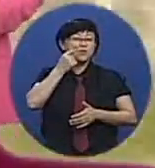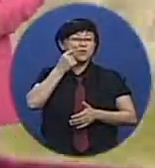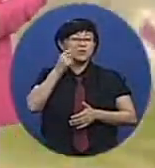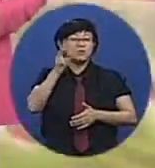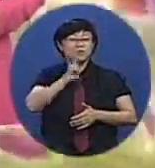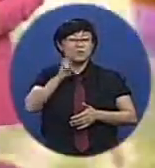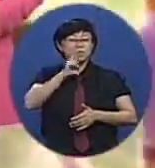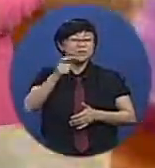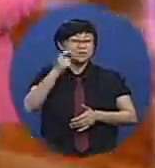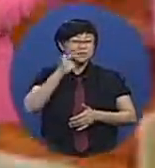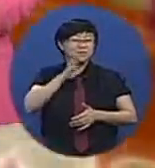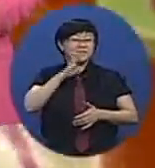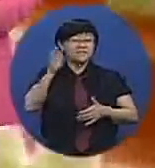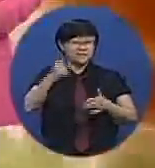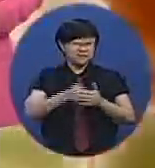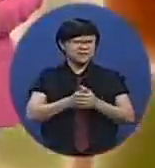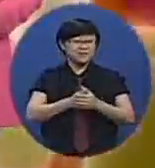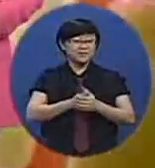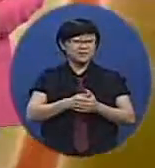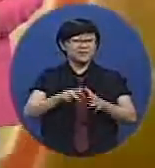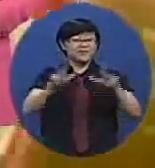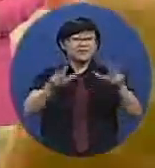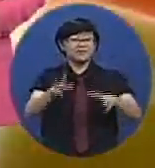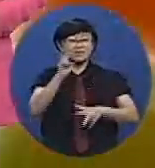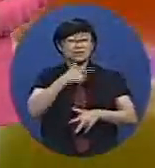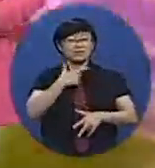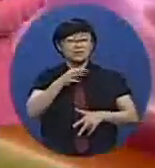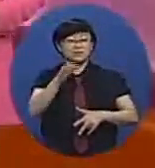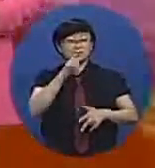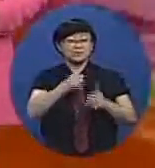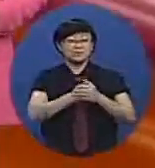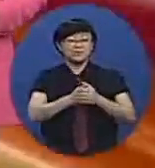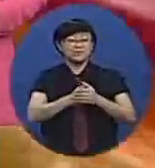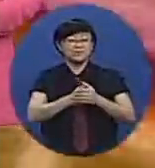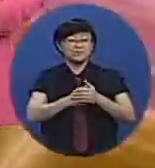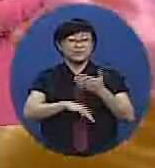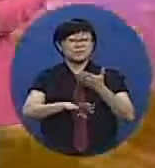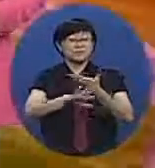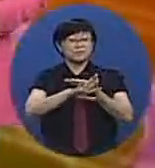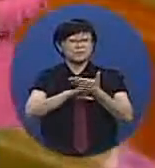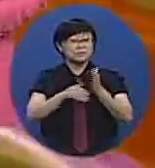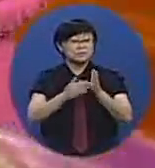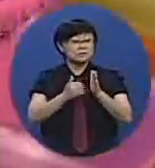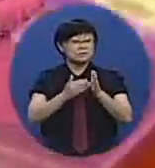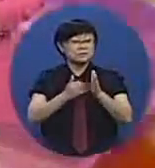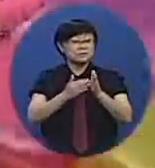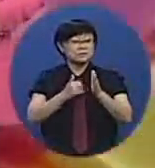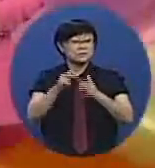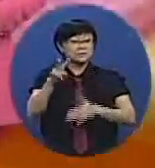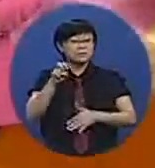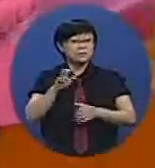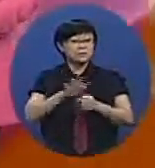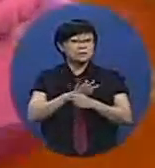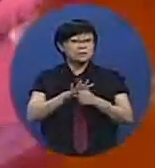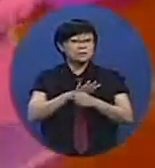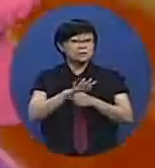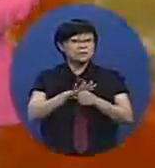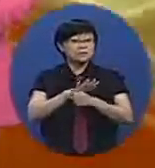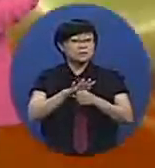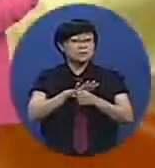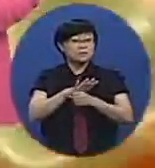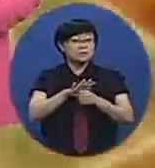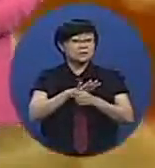아유. 무반주로 뭐를 하셨나요? 저기, 난 몰래 그게 뭔가? 저기 했어요. 흑산도